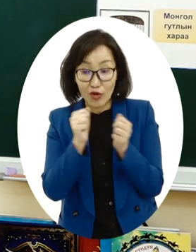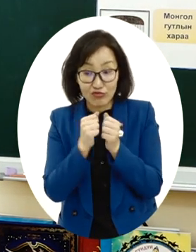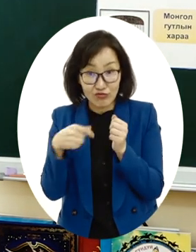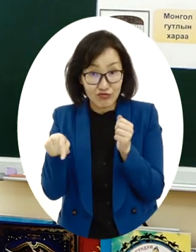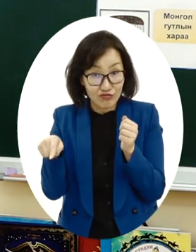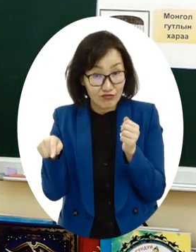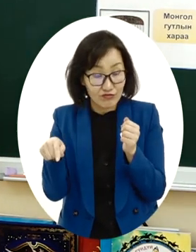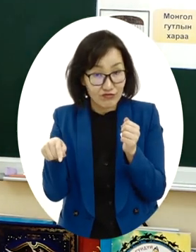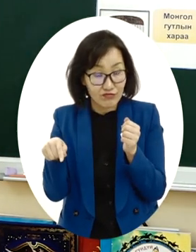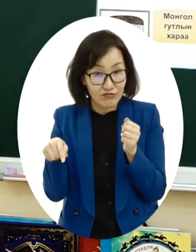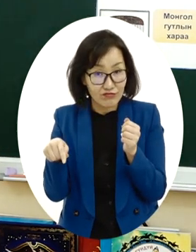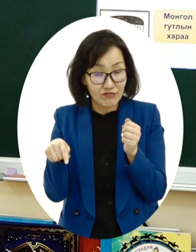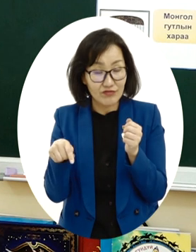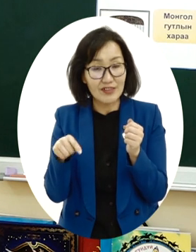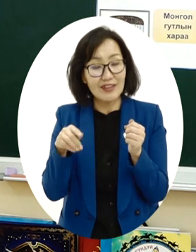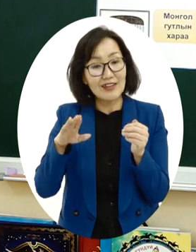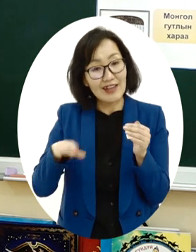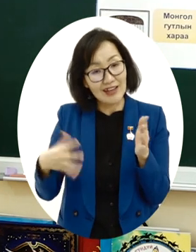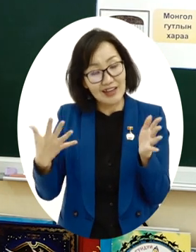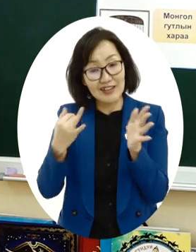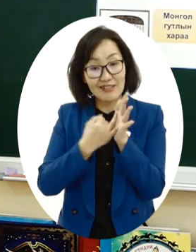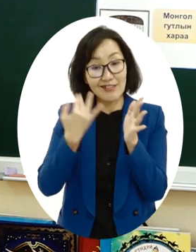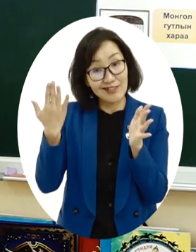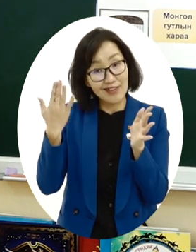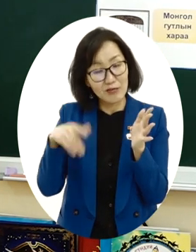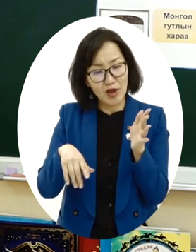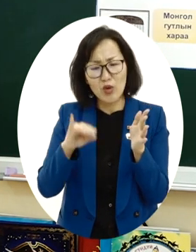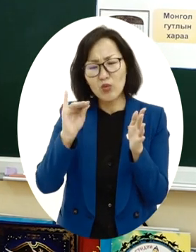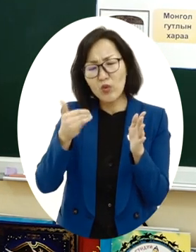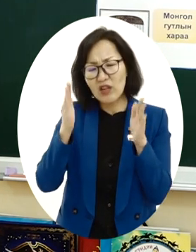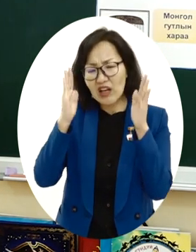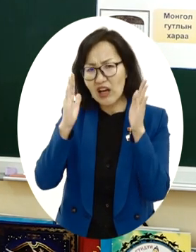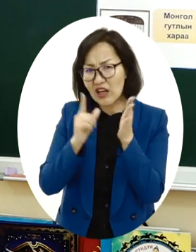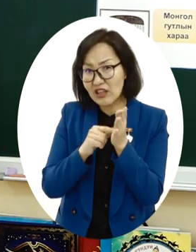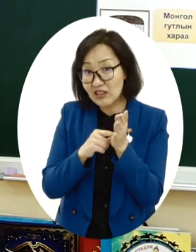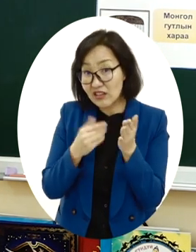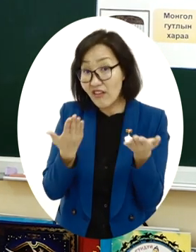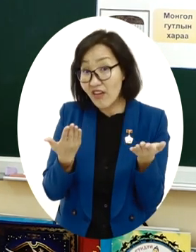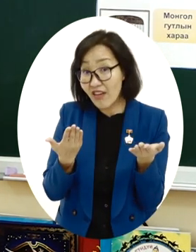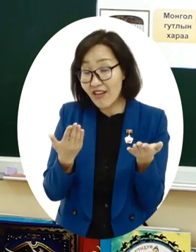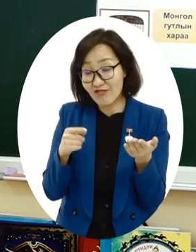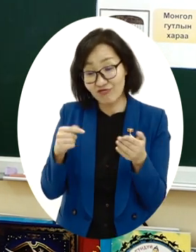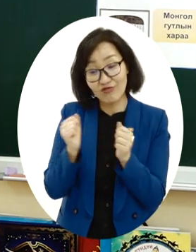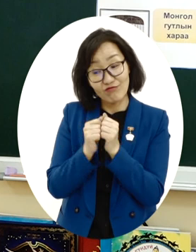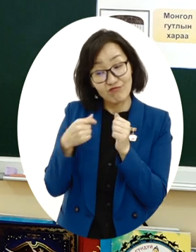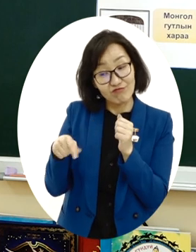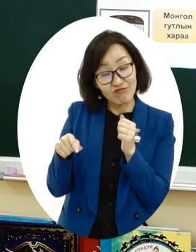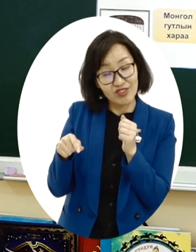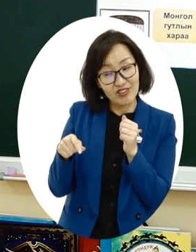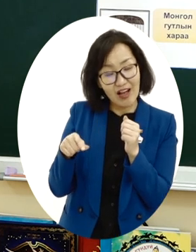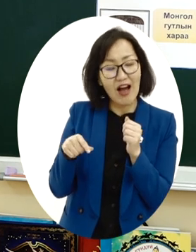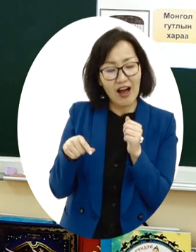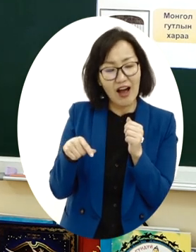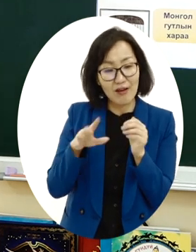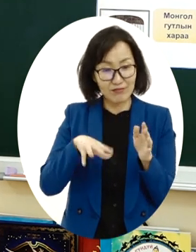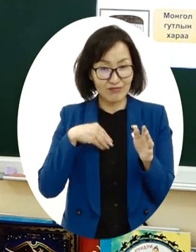тухайн найз нь дараа нь илтгэл тавихтаа юун дээр анхаарах ёстой вэ гэдгээ тухайн найз нь мэдэж авах